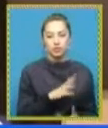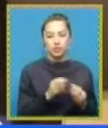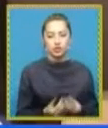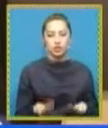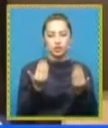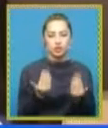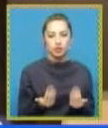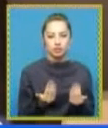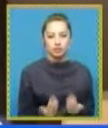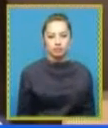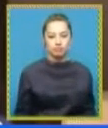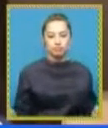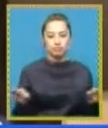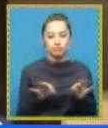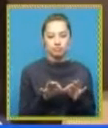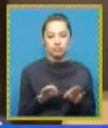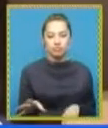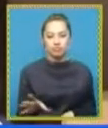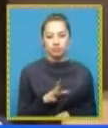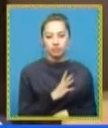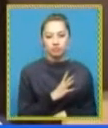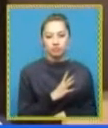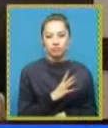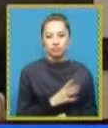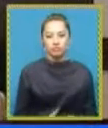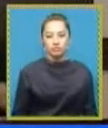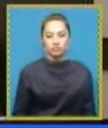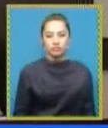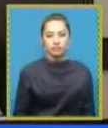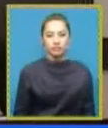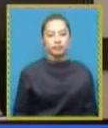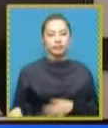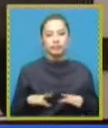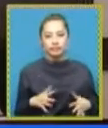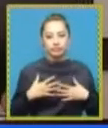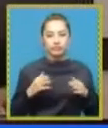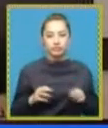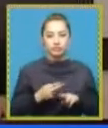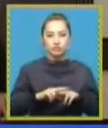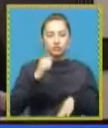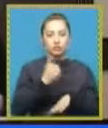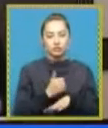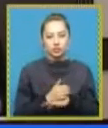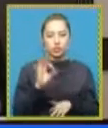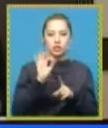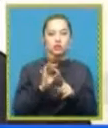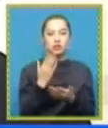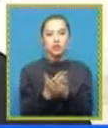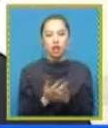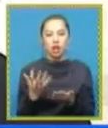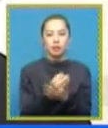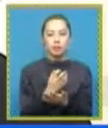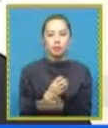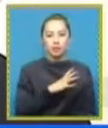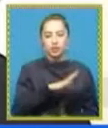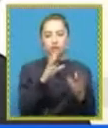таңға мемлекеттік сараптама қорытындысы алынды. Тындырымды тірлік еткен басқарма басшысы жетістіктермен қатар жеделдетіп